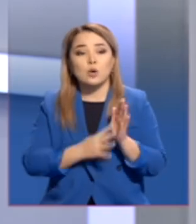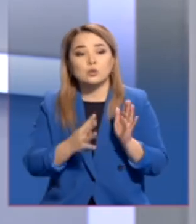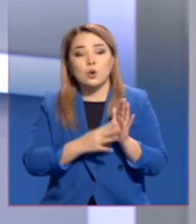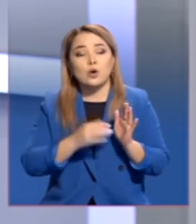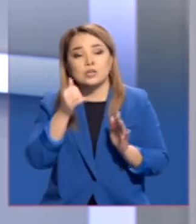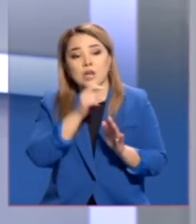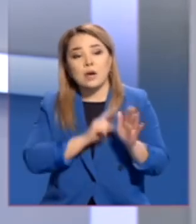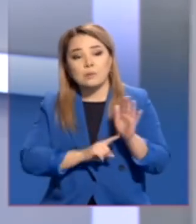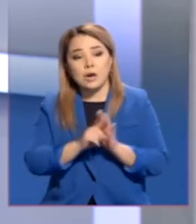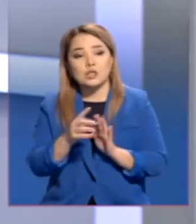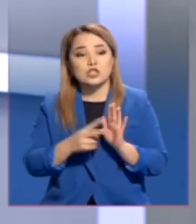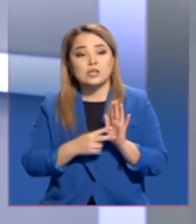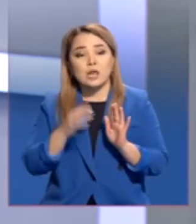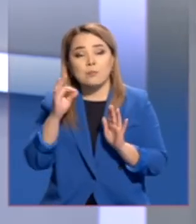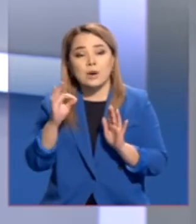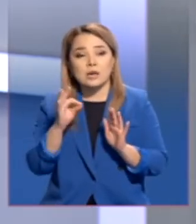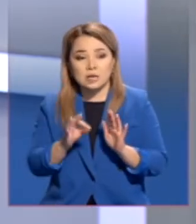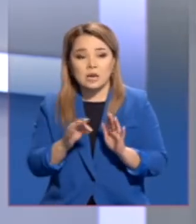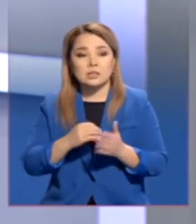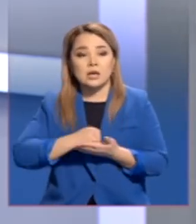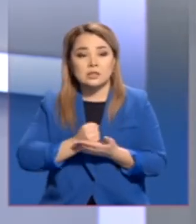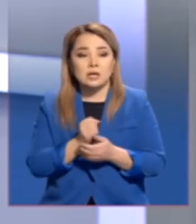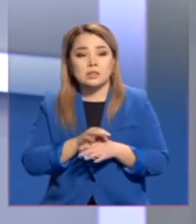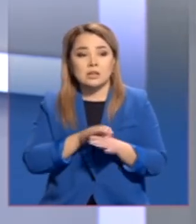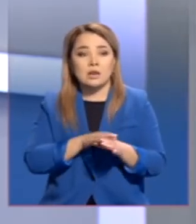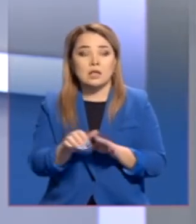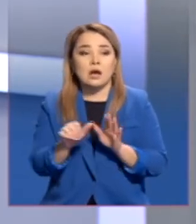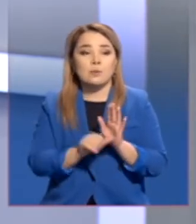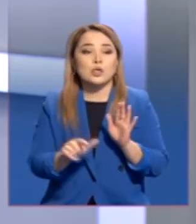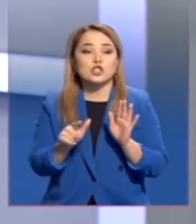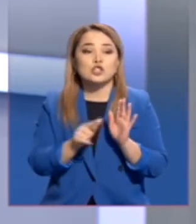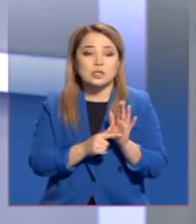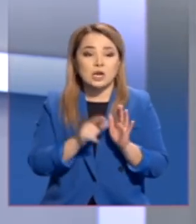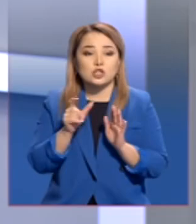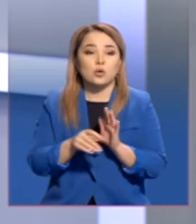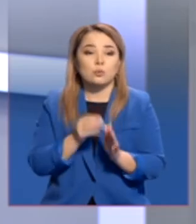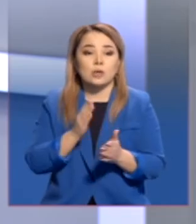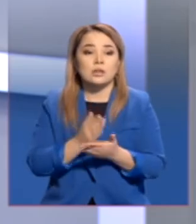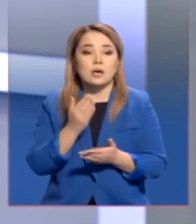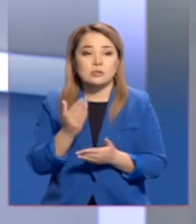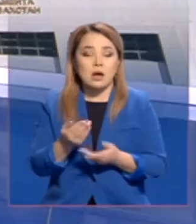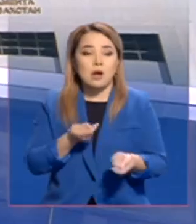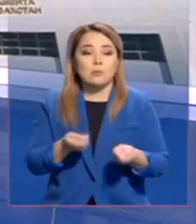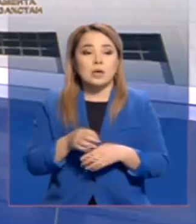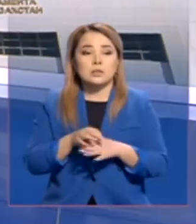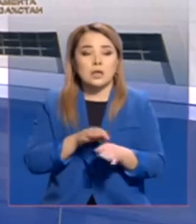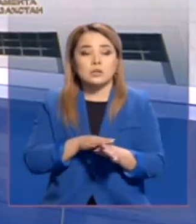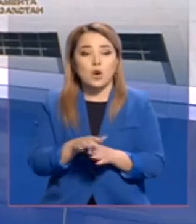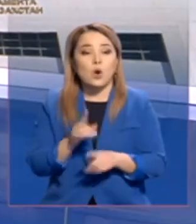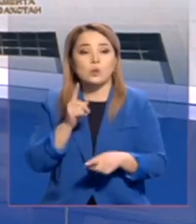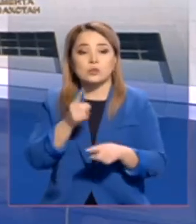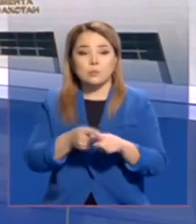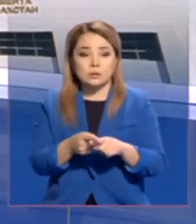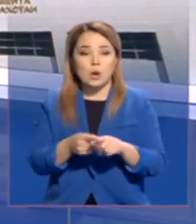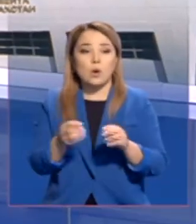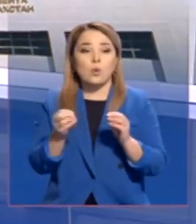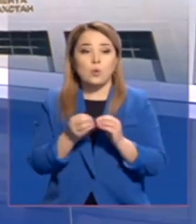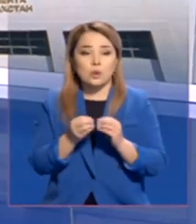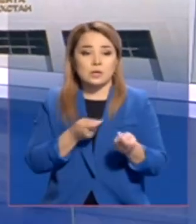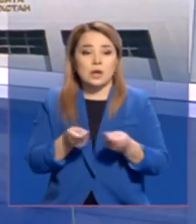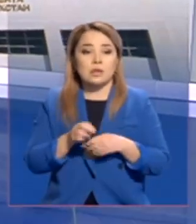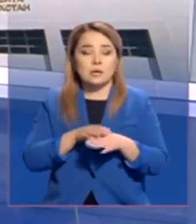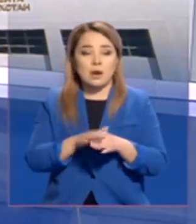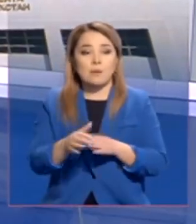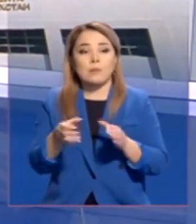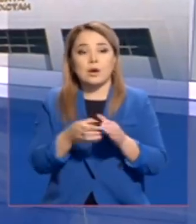бастап 7% меже енгізіліп, 67 депутат мандаттың қосымша 10 мандат